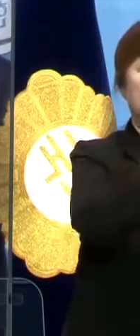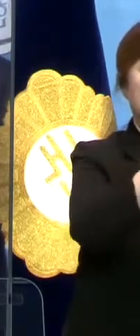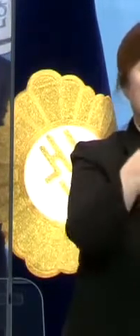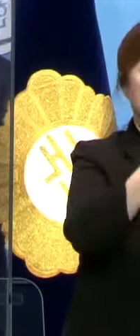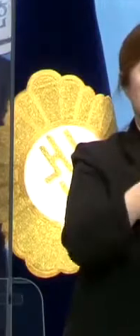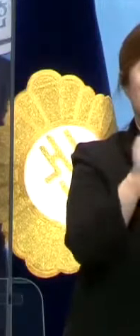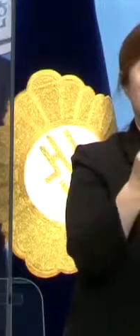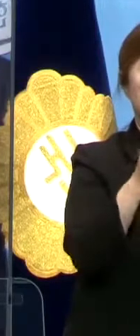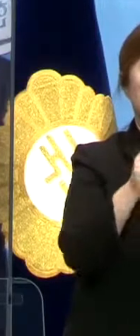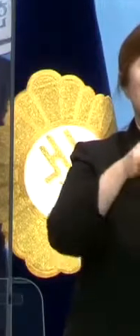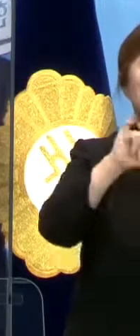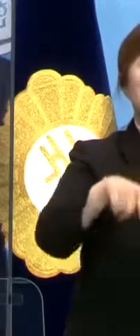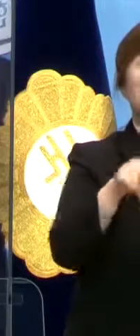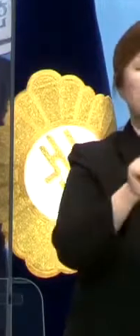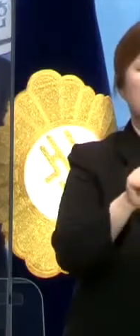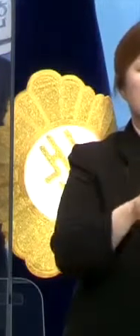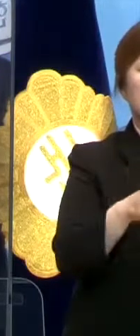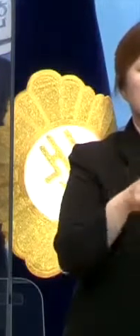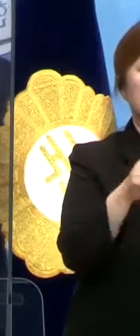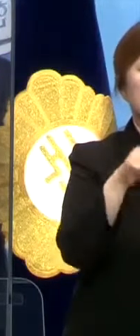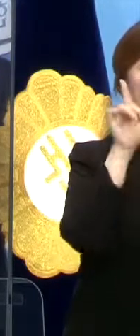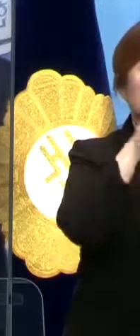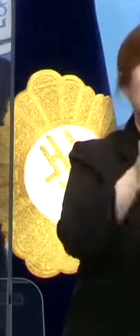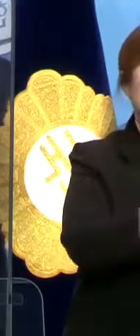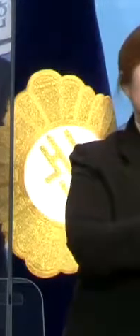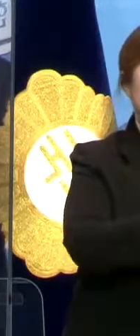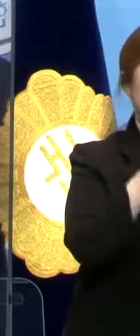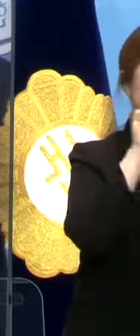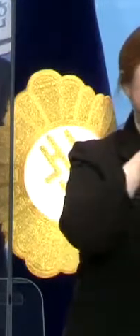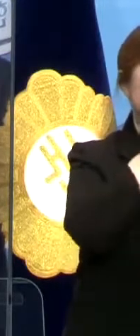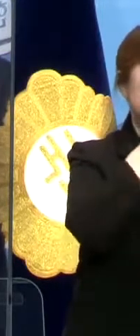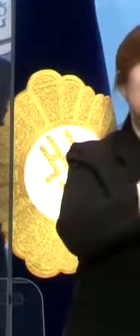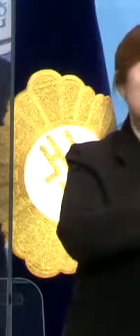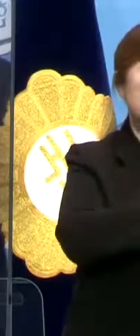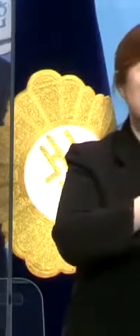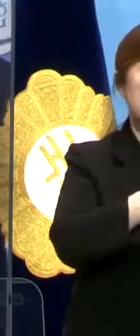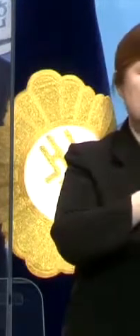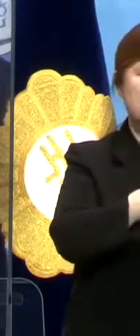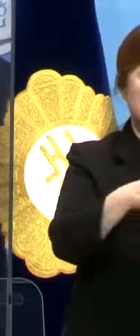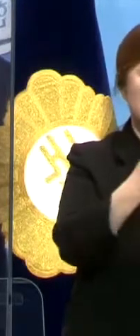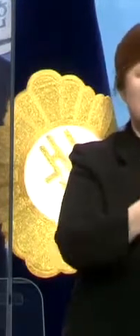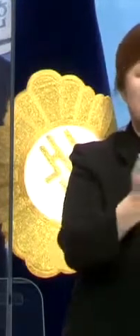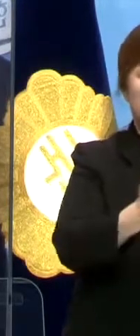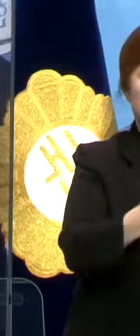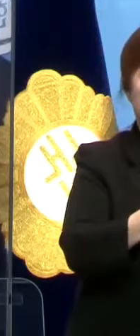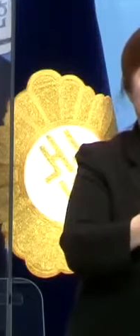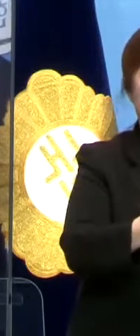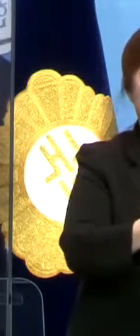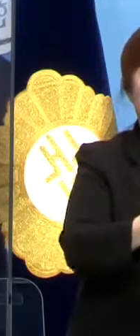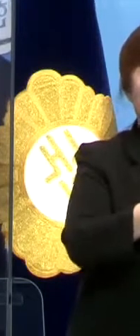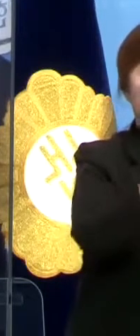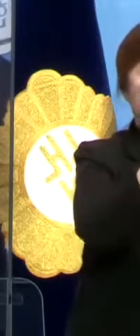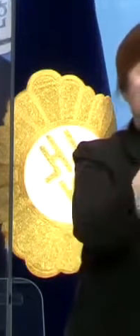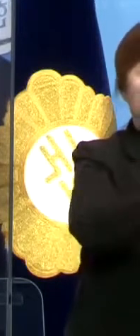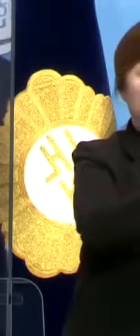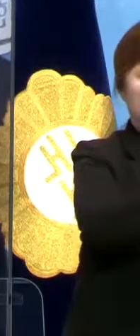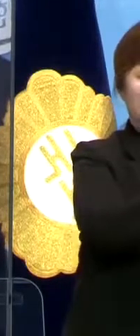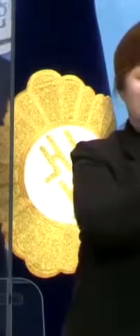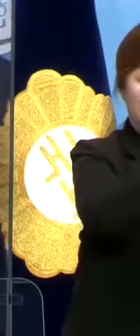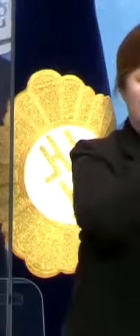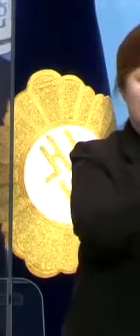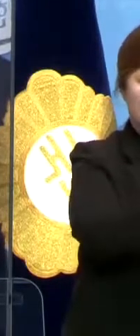노동법 쌍 일용직 이라고 해서 노동법 쫑 안 되는 거 아닙니다 근로기준법